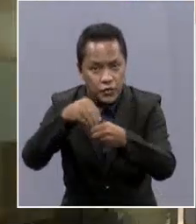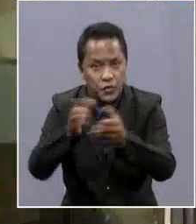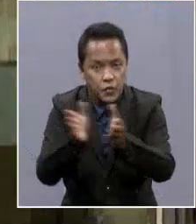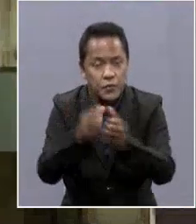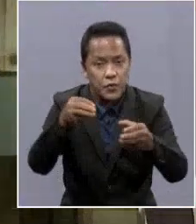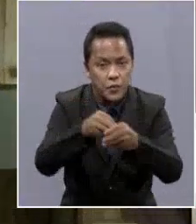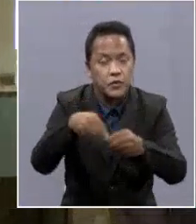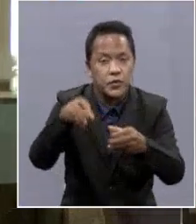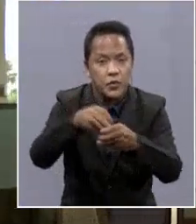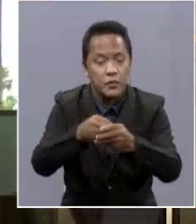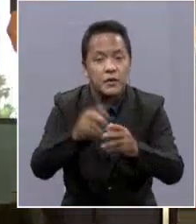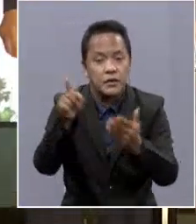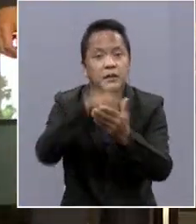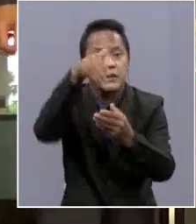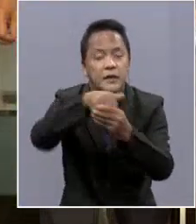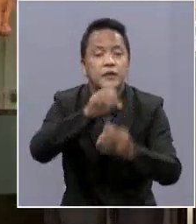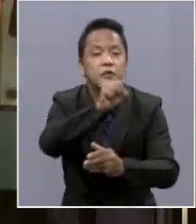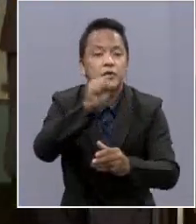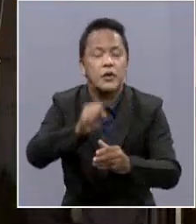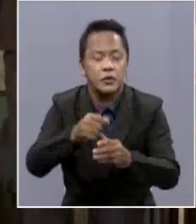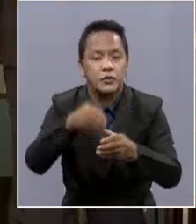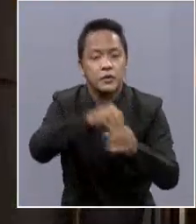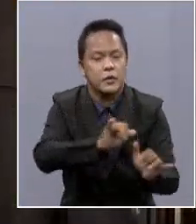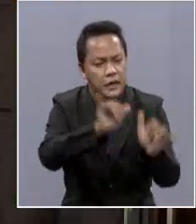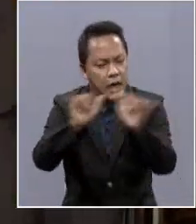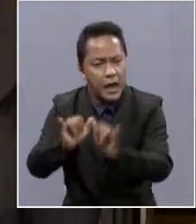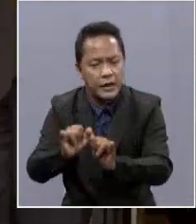กลุ่มคนที่เป็นนักเลือกตั้งหรือว่าที่ส.สที่มีแนวโน้มว่าจะย้ายออกจากพรรคไปใช่ไหมครับ